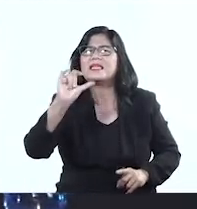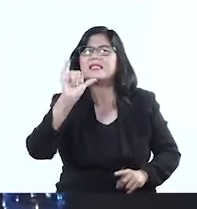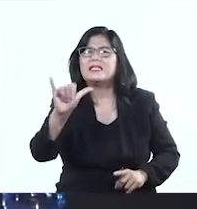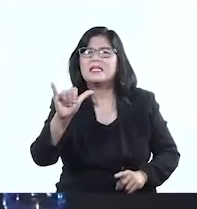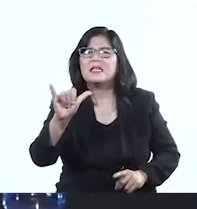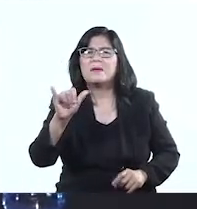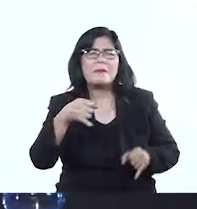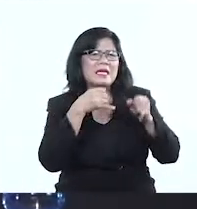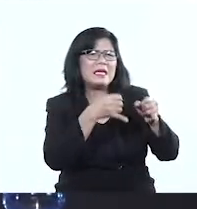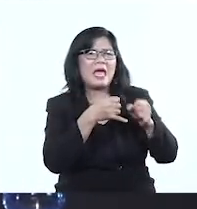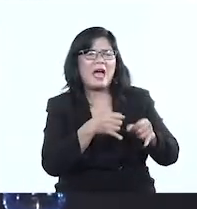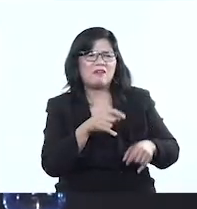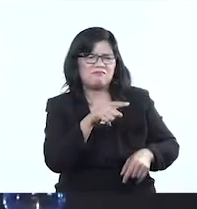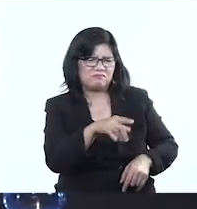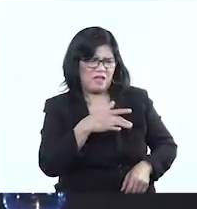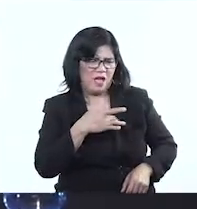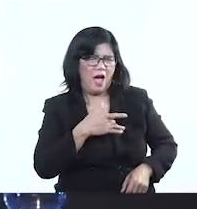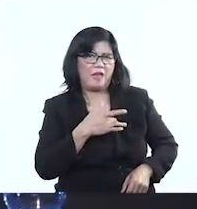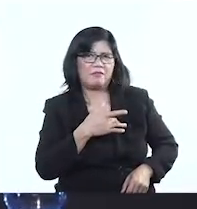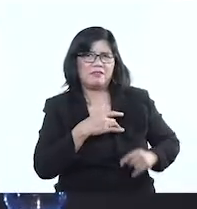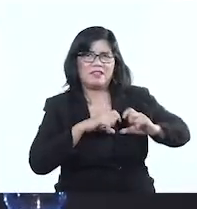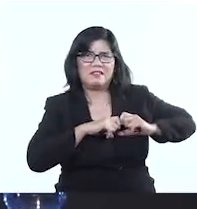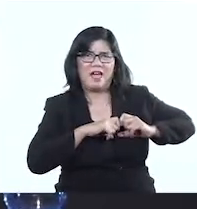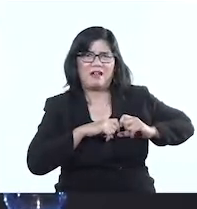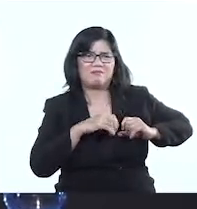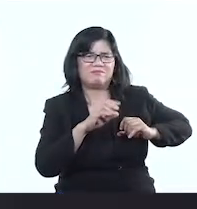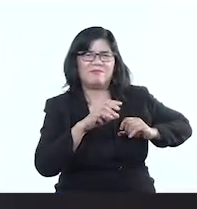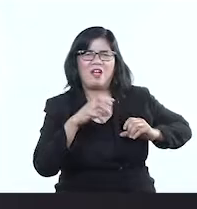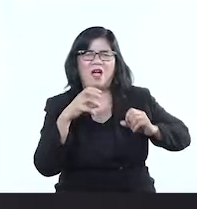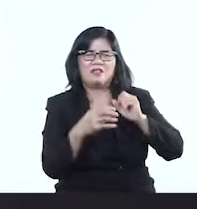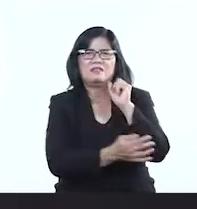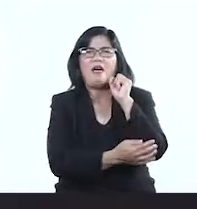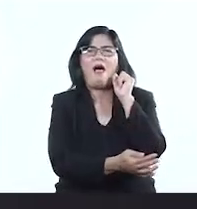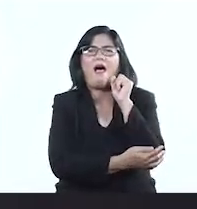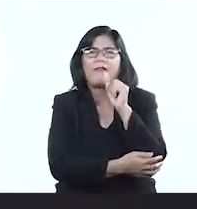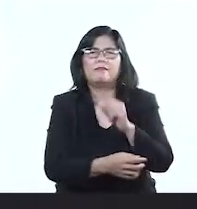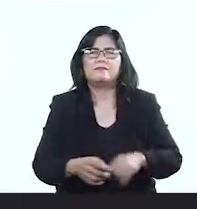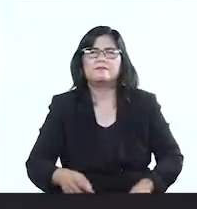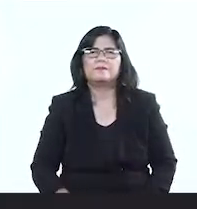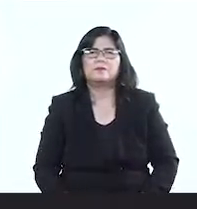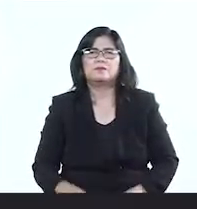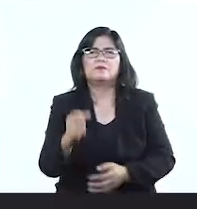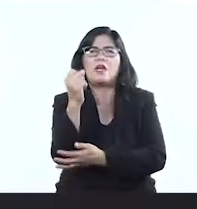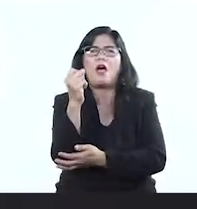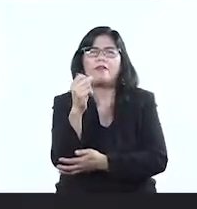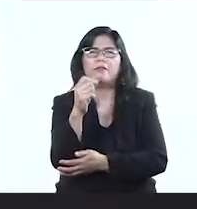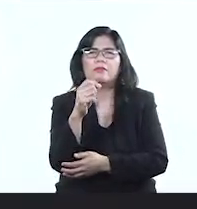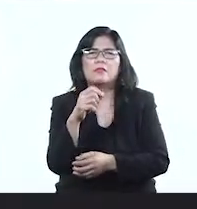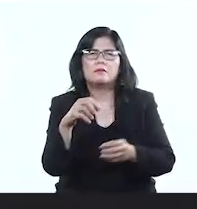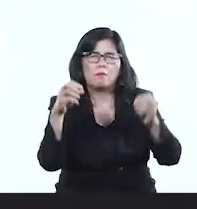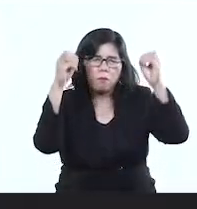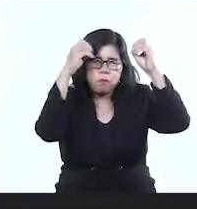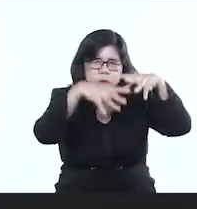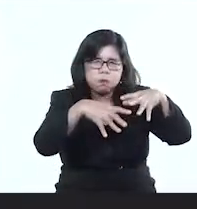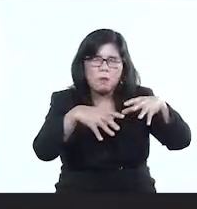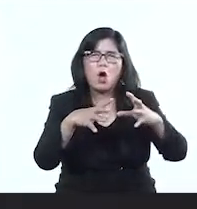yang gak beres dihatinya Il tanda bodynya sebetulnya sudah dirasuk oleh setan dan kuasa kegelapan Hai